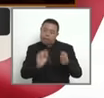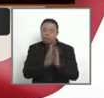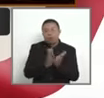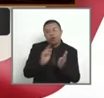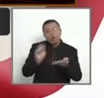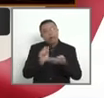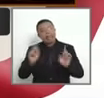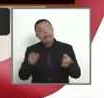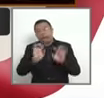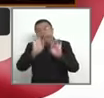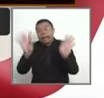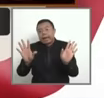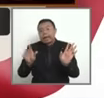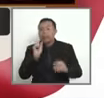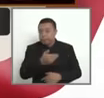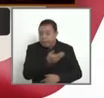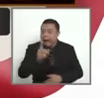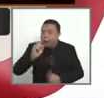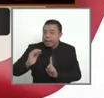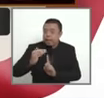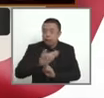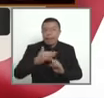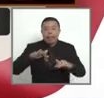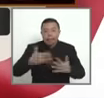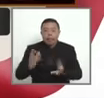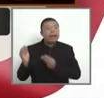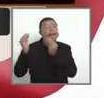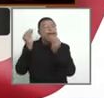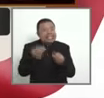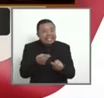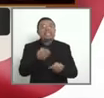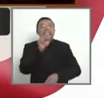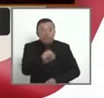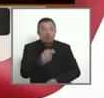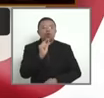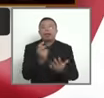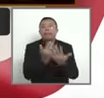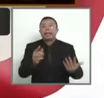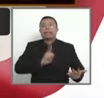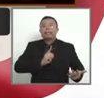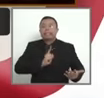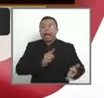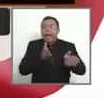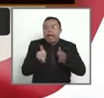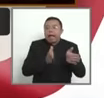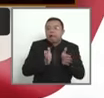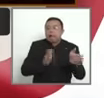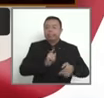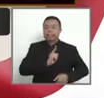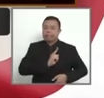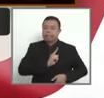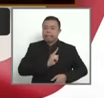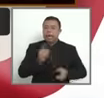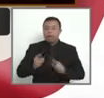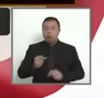Hindu ada Brahmana ada Satria Mbah Tejo ini Brahmana Mas Umam ini Brahmana kami